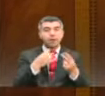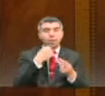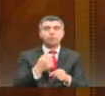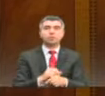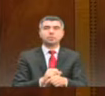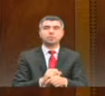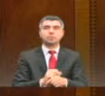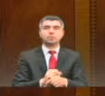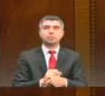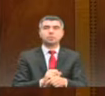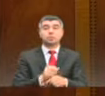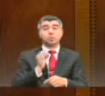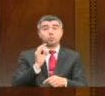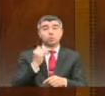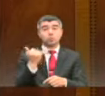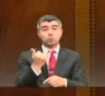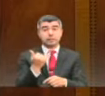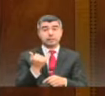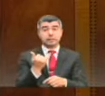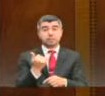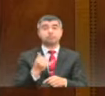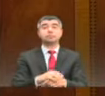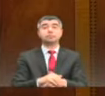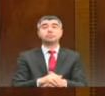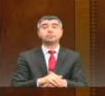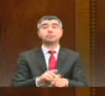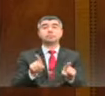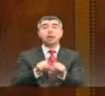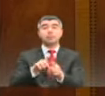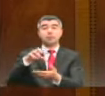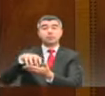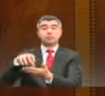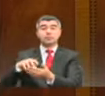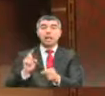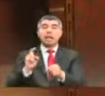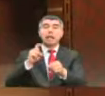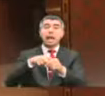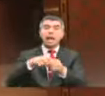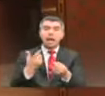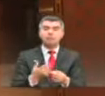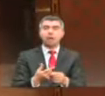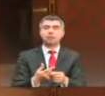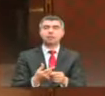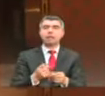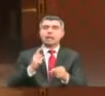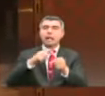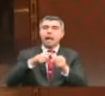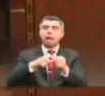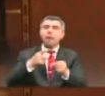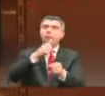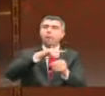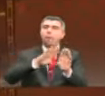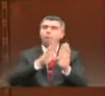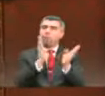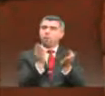الرائد الذي تقوم به المركزيات النقابية والنقابات عموما